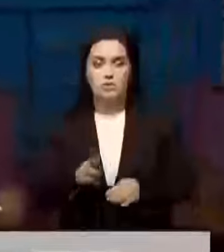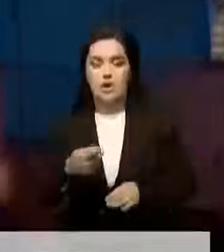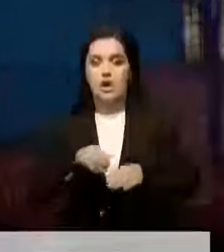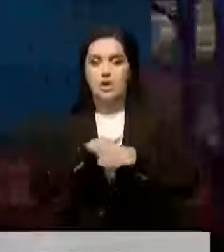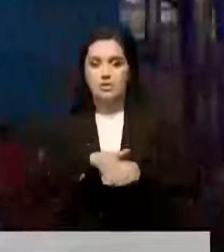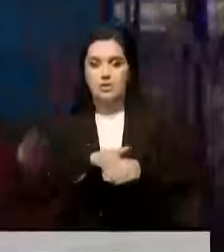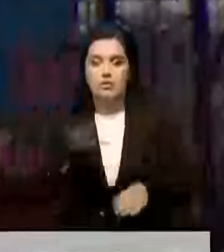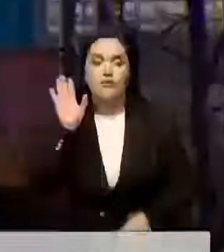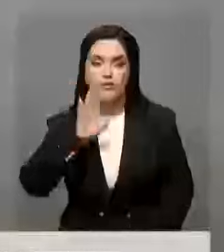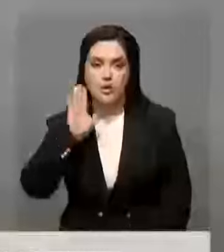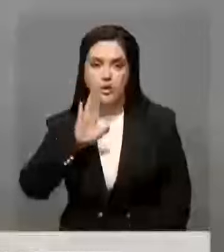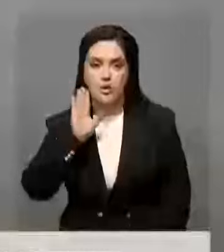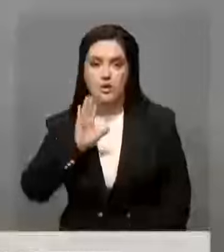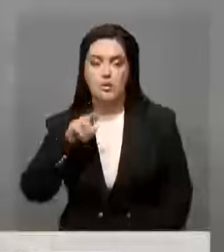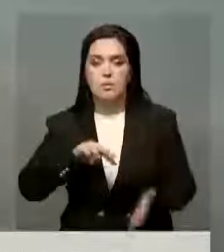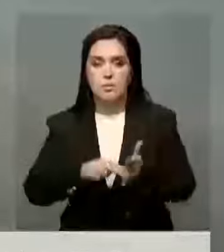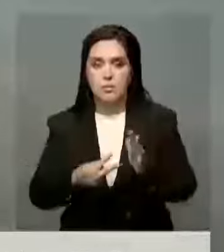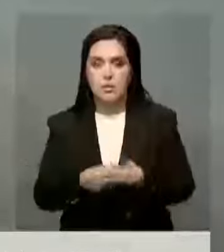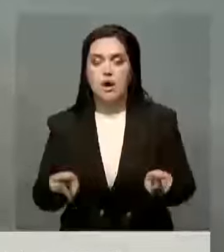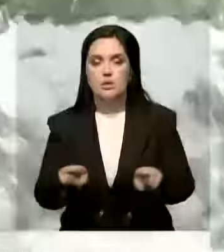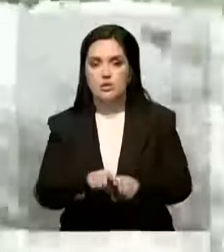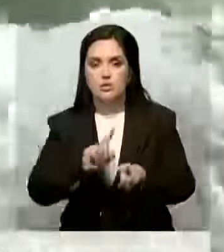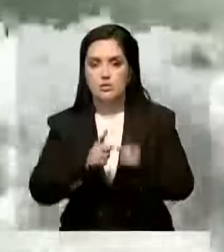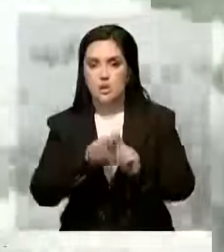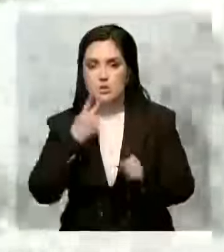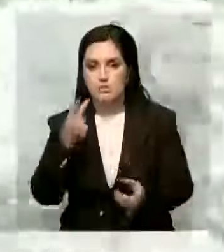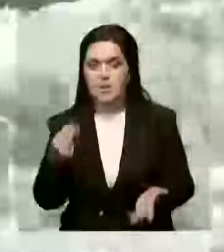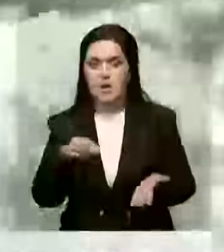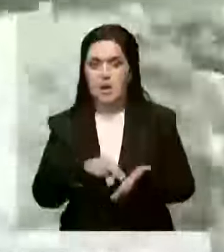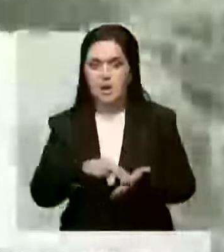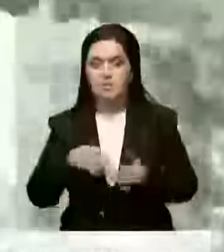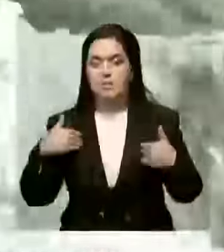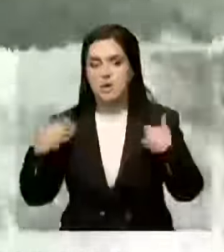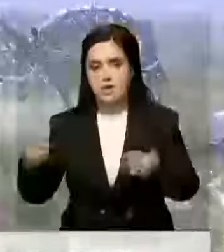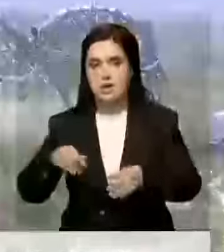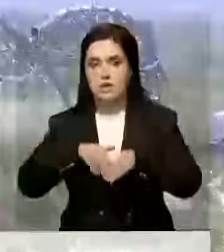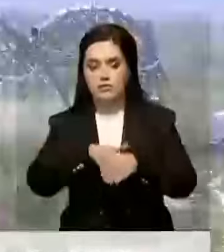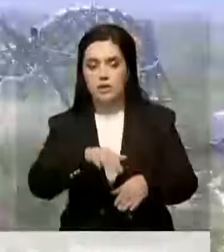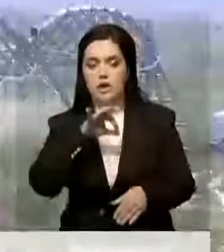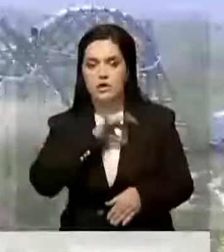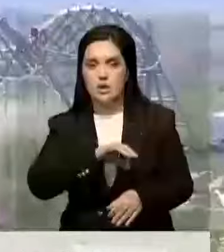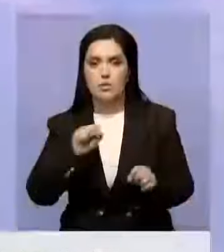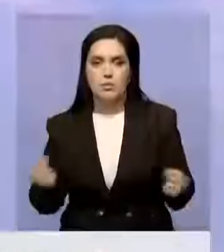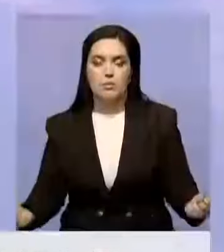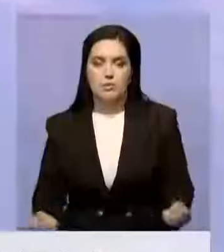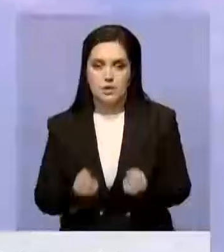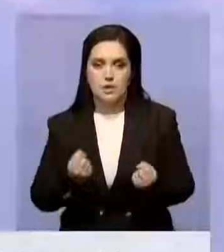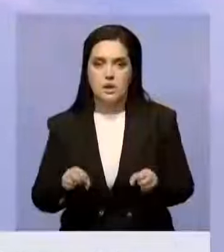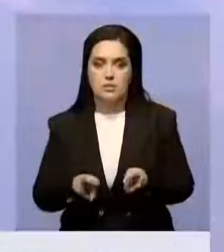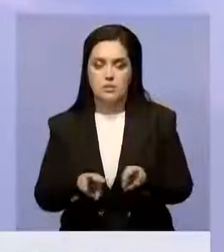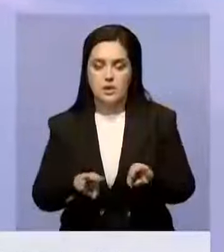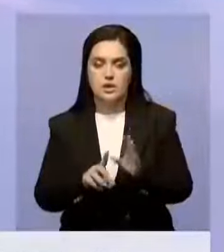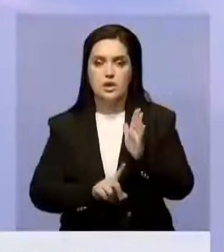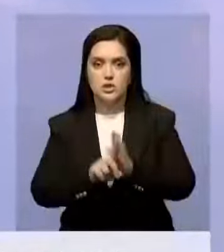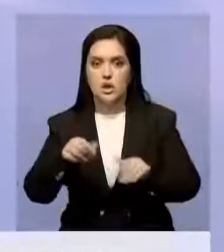инвестиций – водная. Здесь в планах тоже пересмотреть тарифы и предложить инвесторам эффективные инструменты поддержки. Правительство